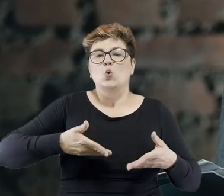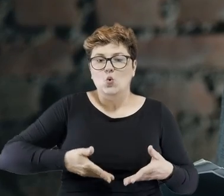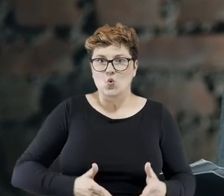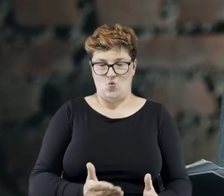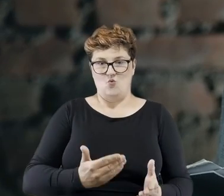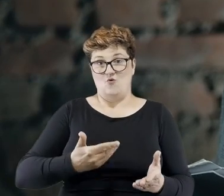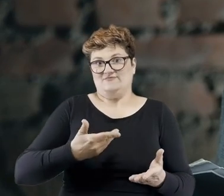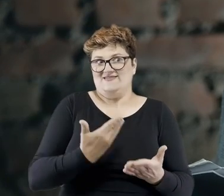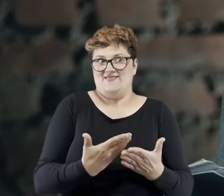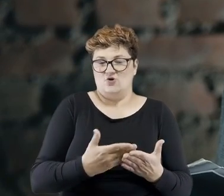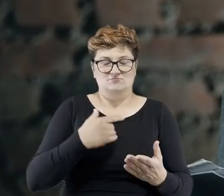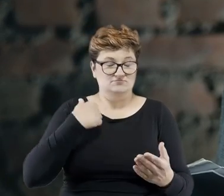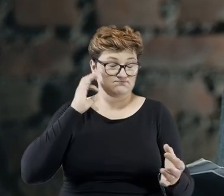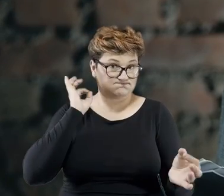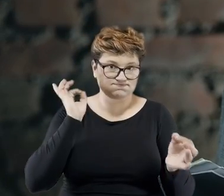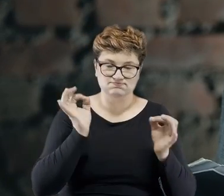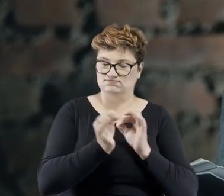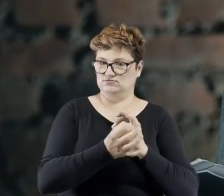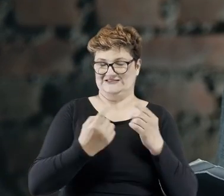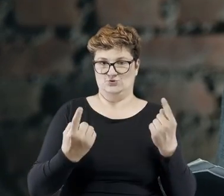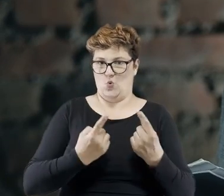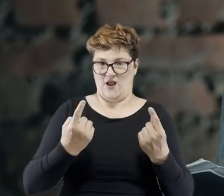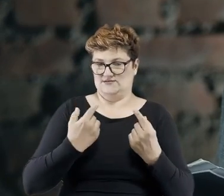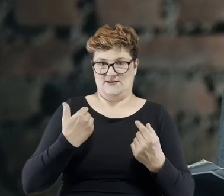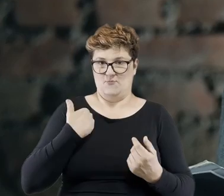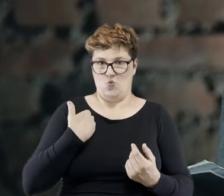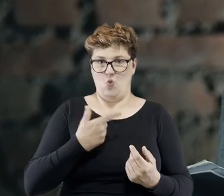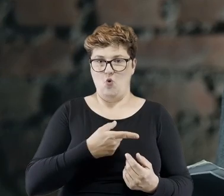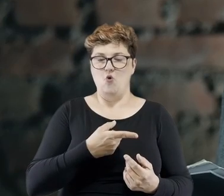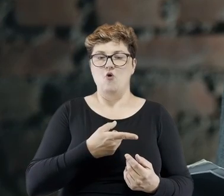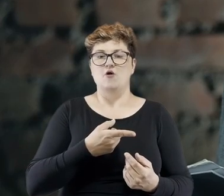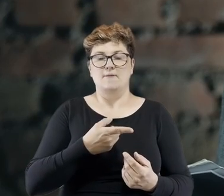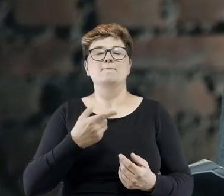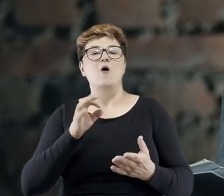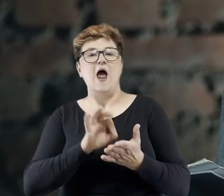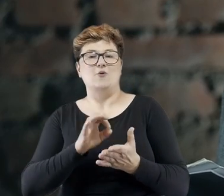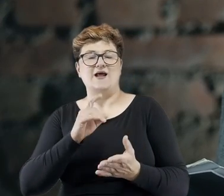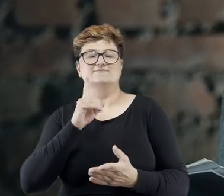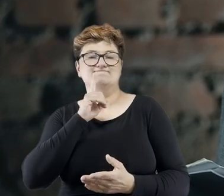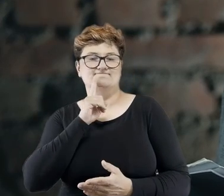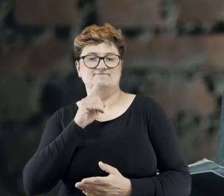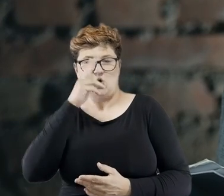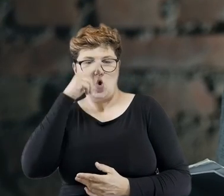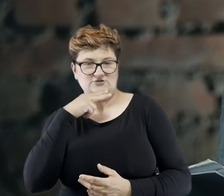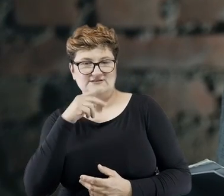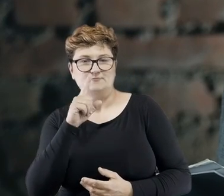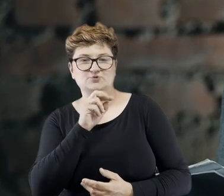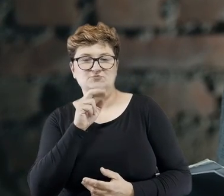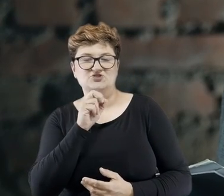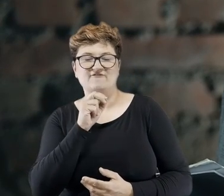efektem takiej bardzo skandalicznej sytuacji, polegającej na tym, że Przybyszewski był w momencie,